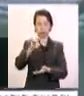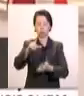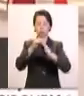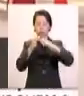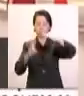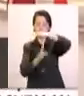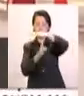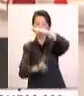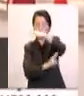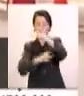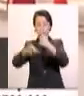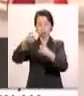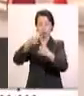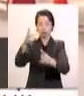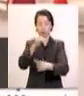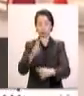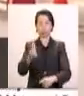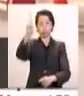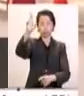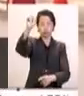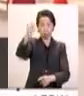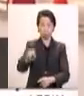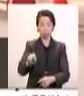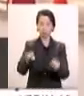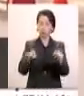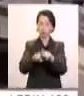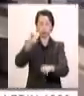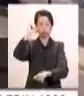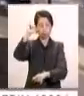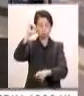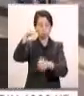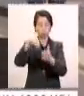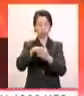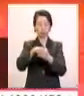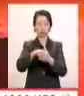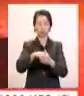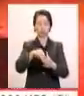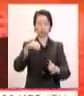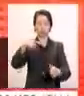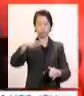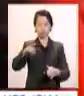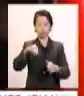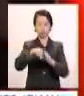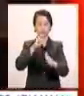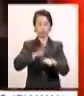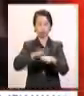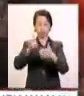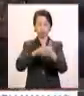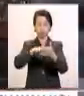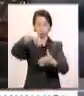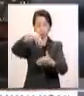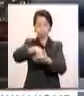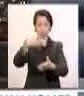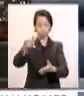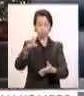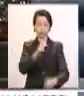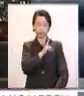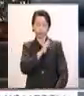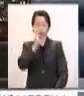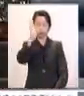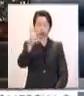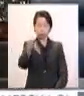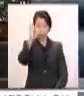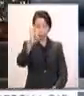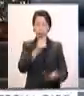Jambatan Pulau Pinang dan Lebuh Raya Utara Selatan seperti dijanjikan dalam manifesto PH ketika PRU14. Kementerian bakal melantik